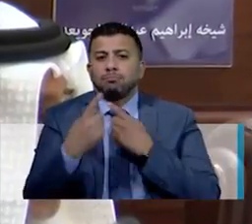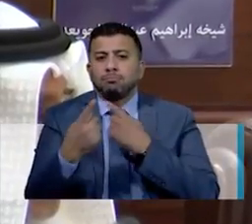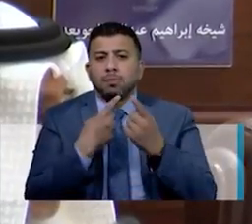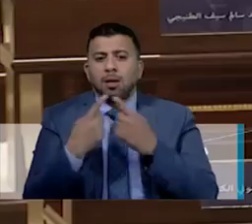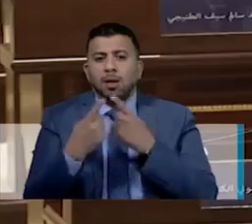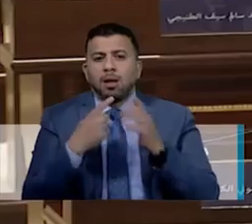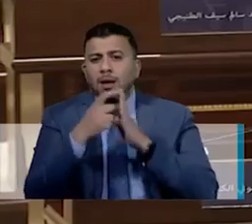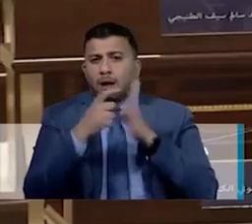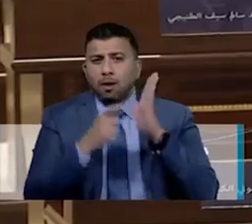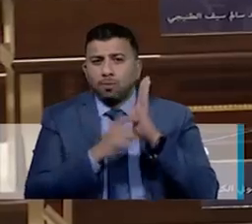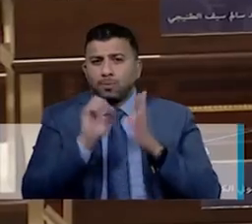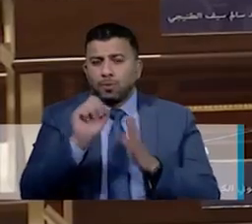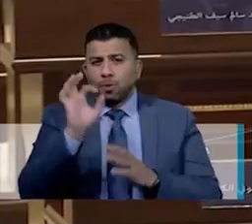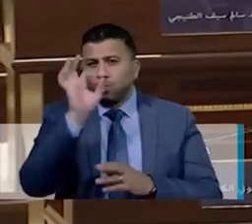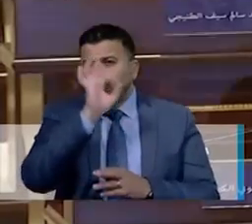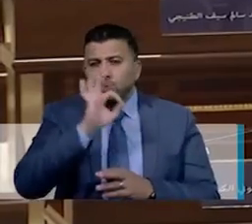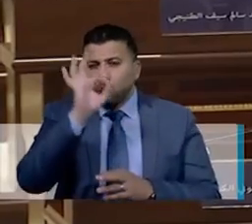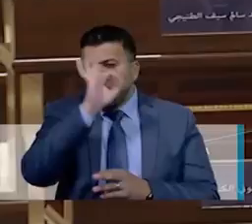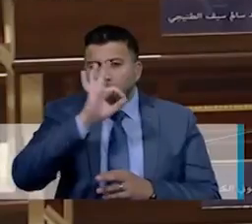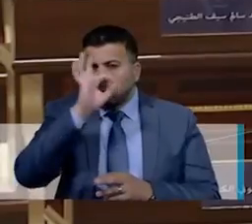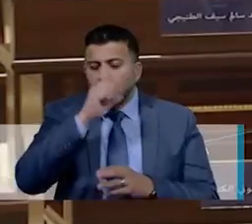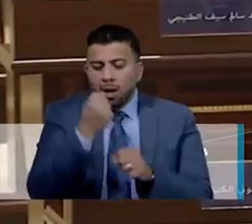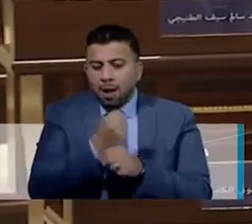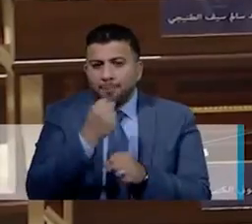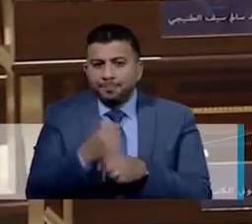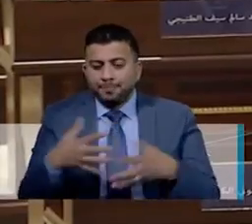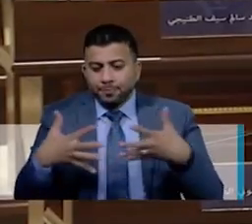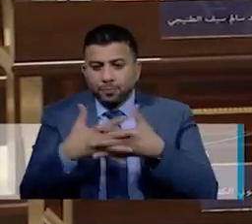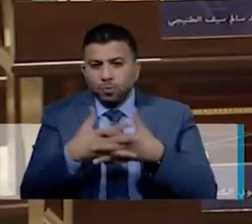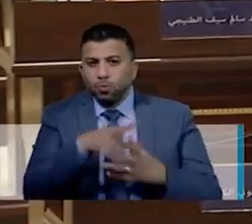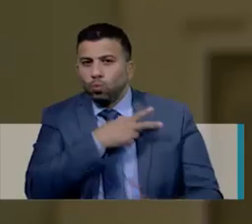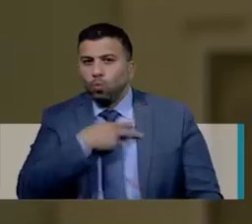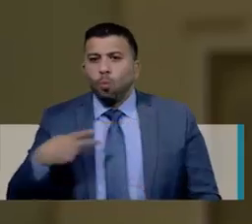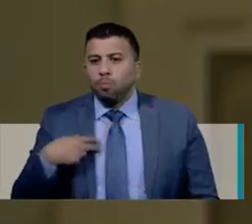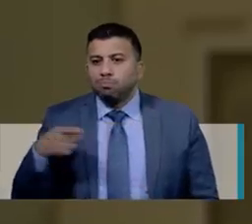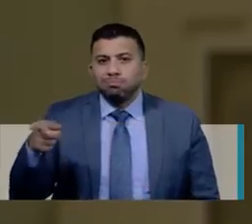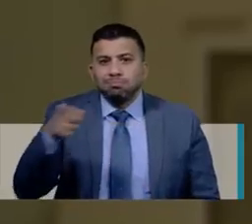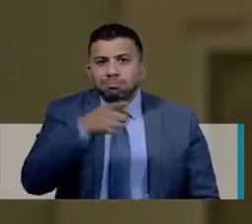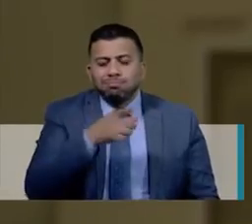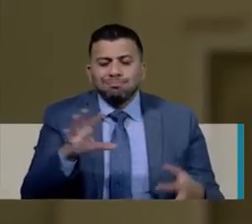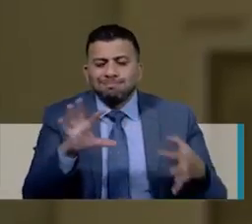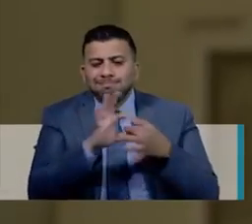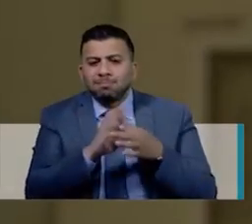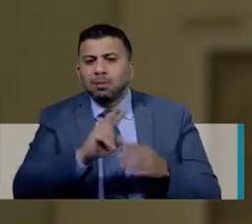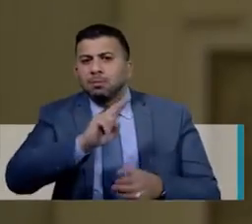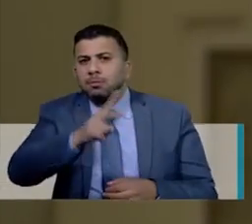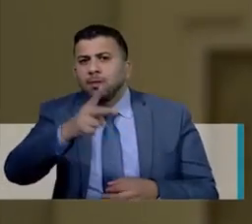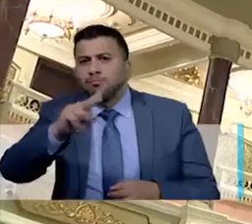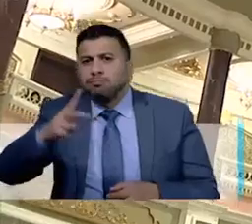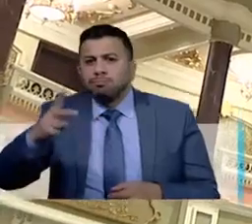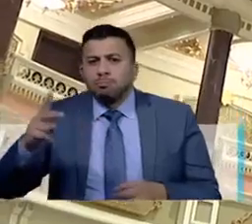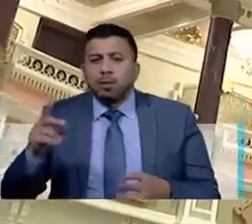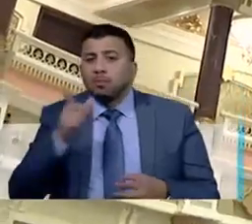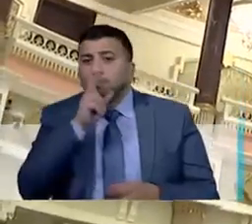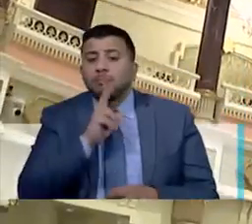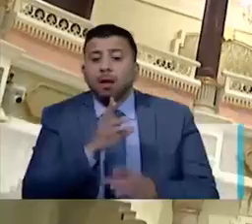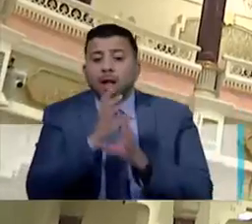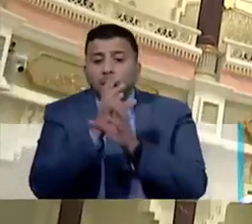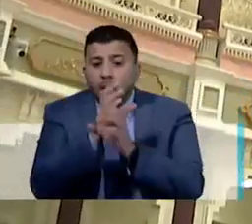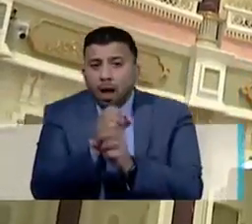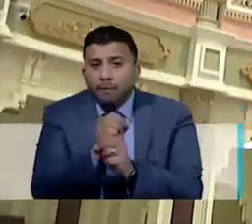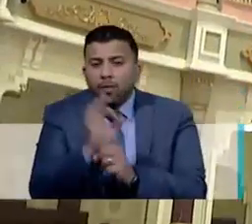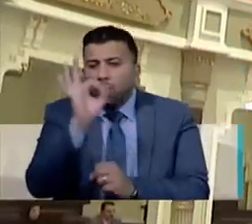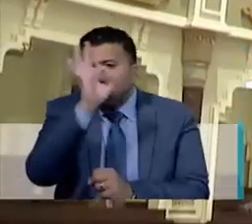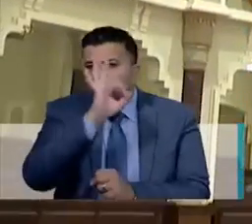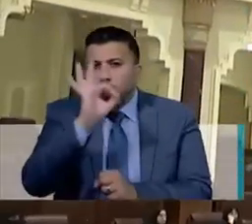التراث الثقافي لتعزيز صيغ العمل المشترك بين الجهات المعنية على تنوع أدوارها لحماية